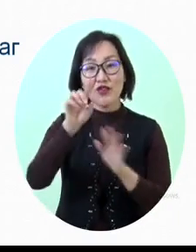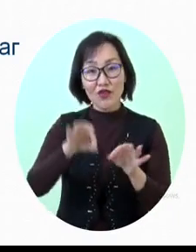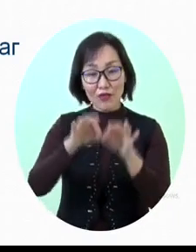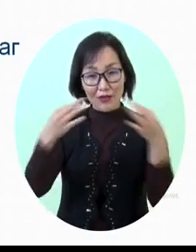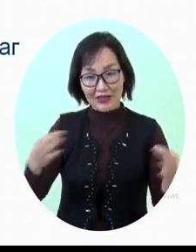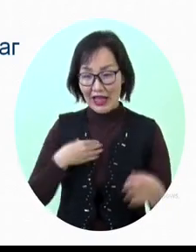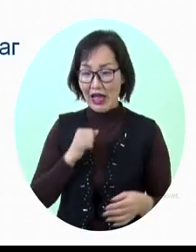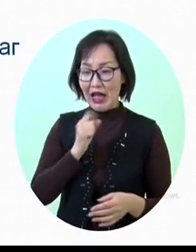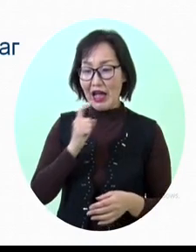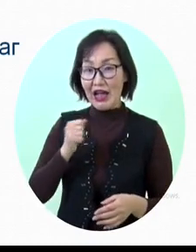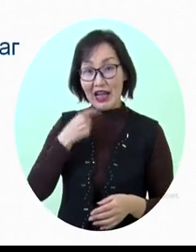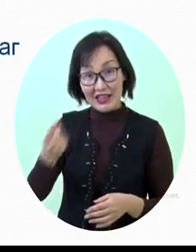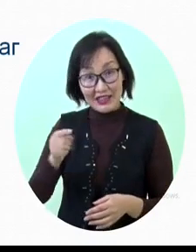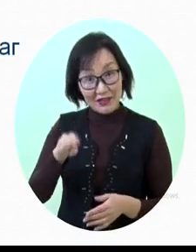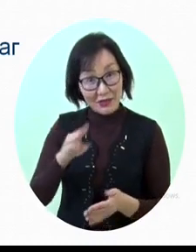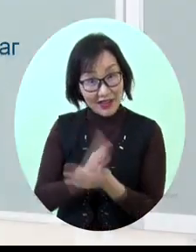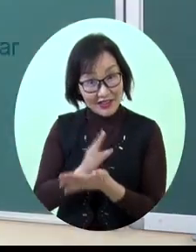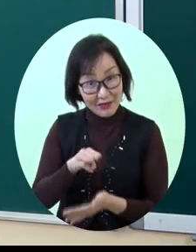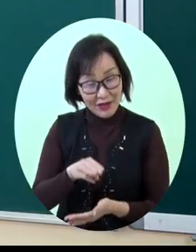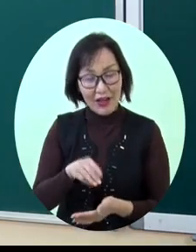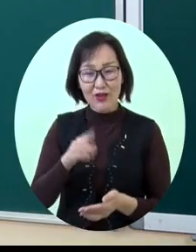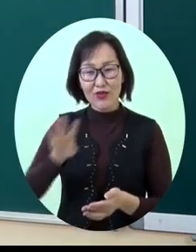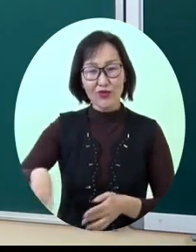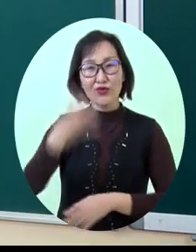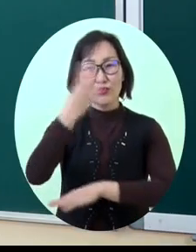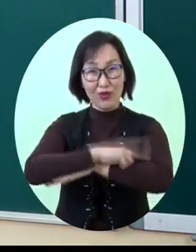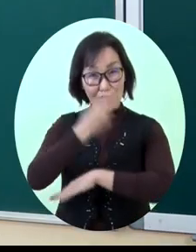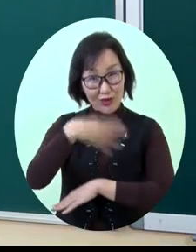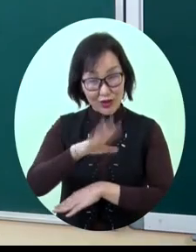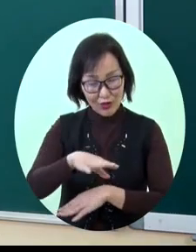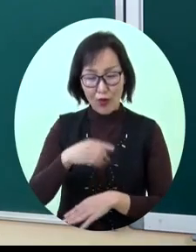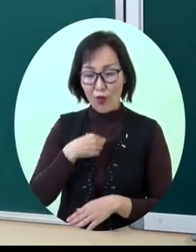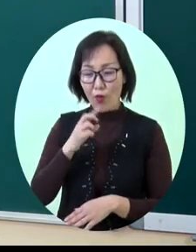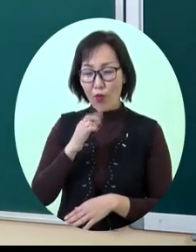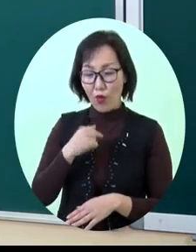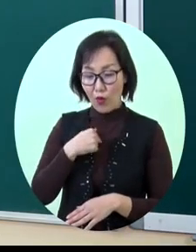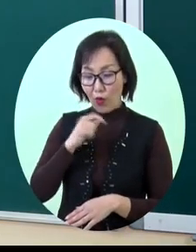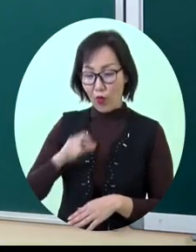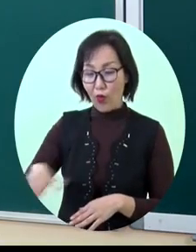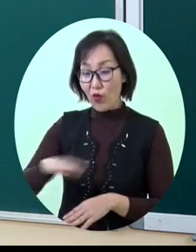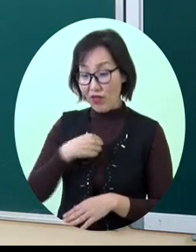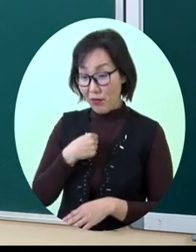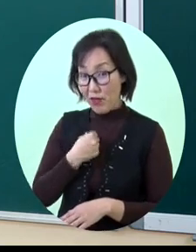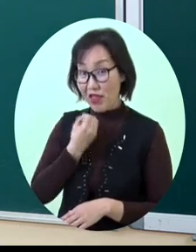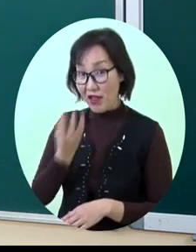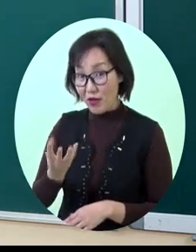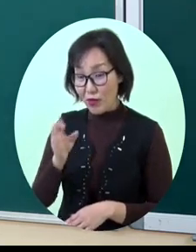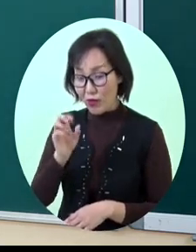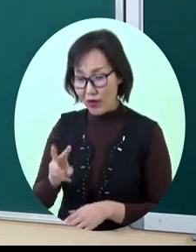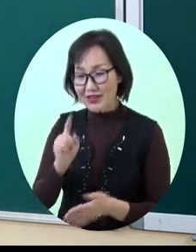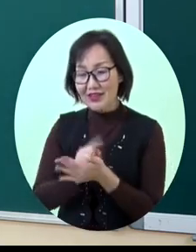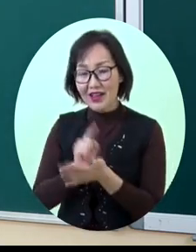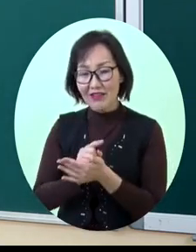өгүүлбэр дээр бат ахаа гэсэн байна. Ахаа гэдэг бид нэр 4-р ангиудаа үздсэн байгаа. Бусдад хандаж хэлсэн үгийг мөн